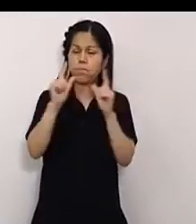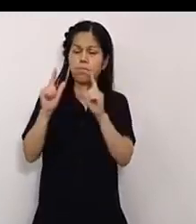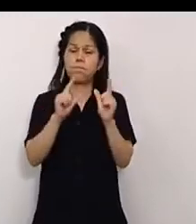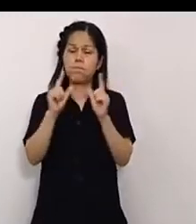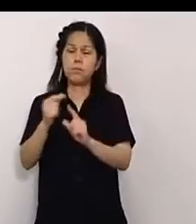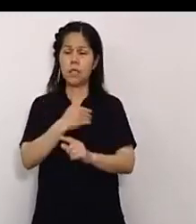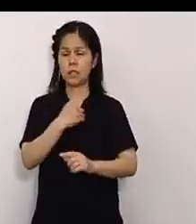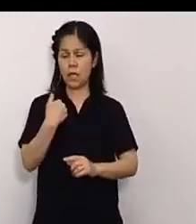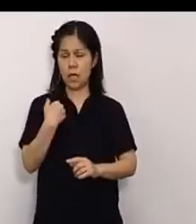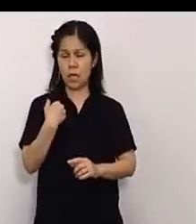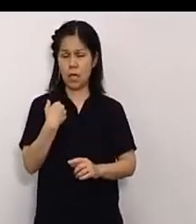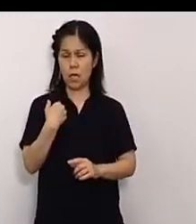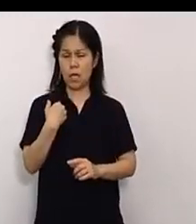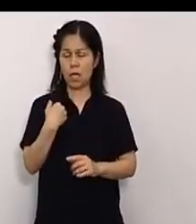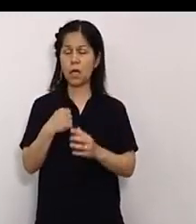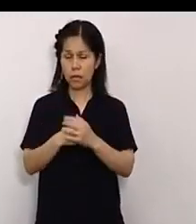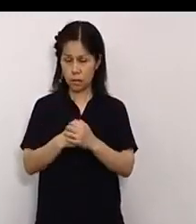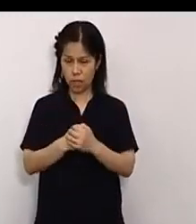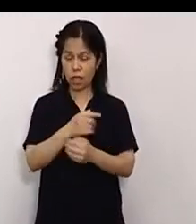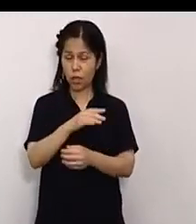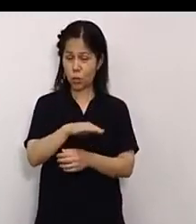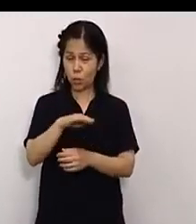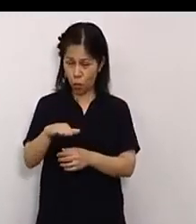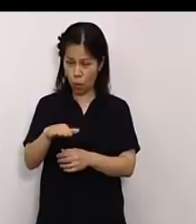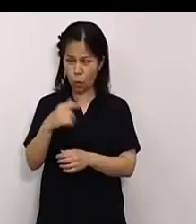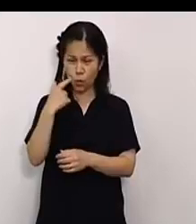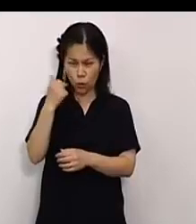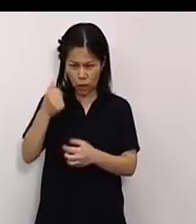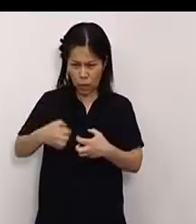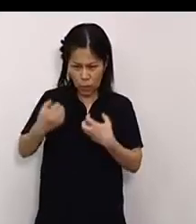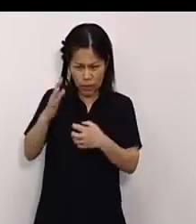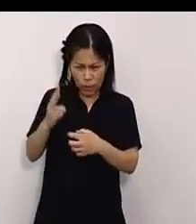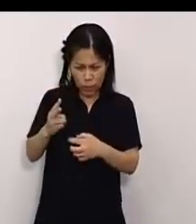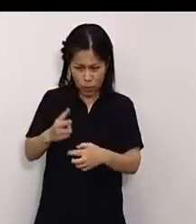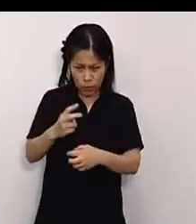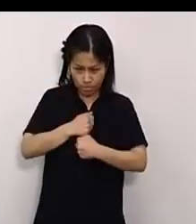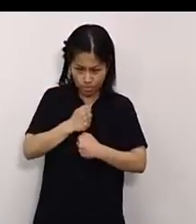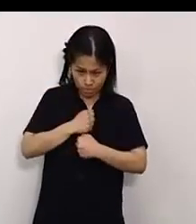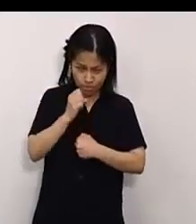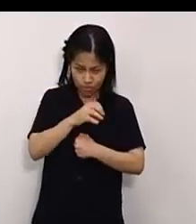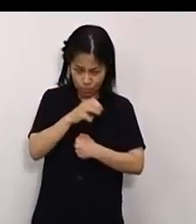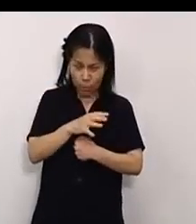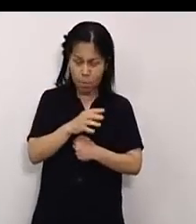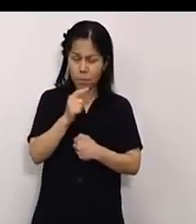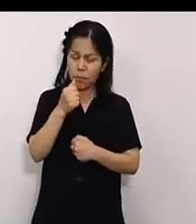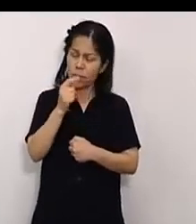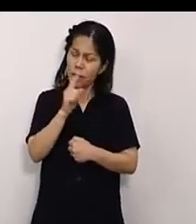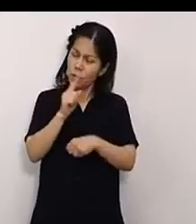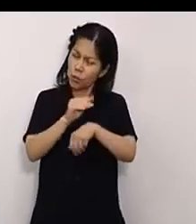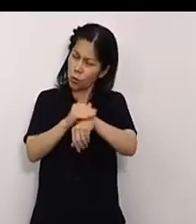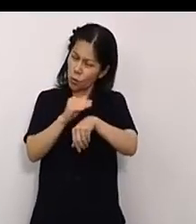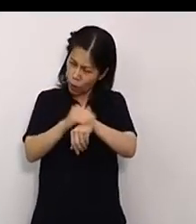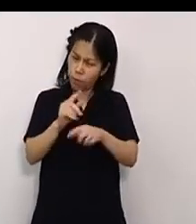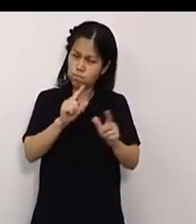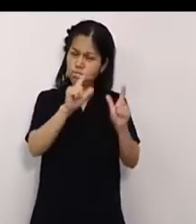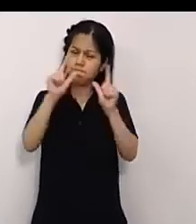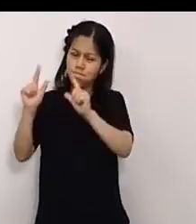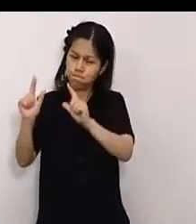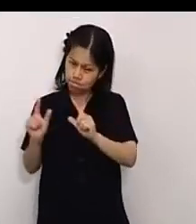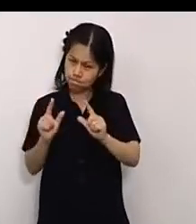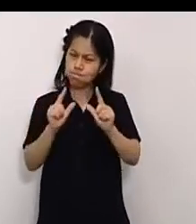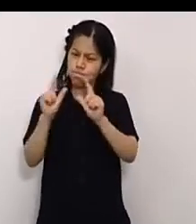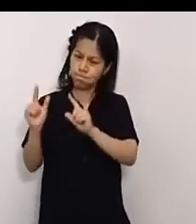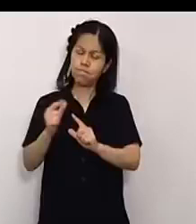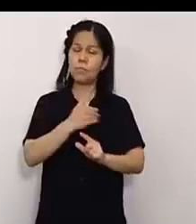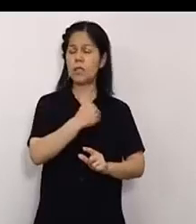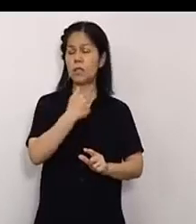た。まあ、子供にもちょっとお父さん怒らせないように言うことを聞いてね、おとなしくしてねって言っていれば、なんとか暮らせていたっていう、